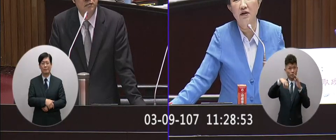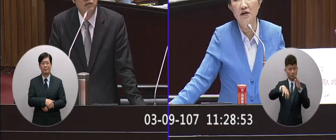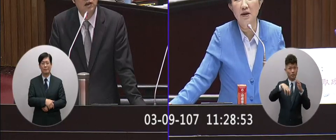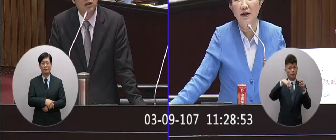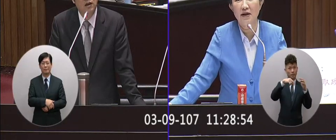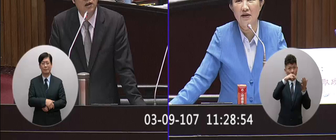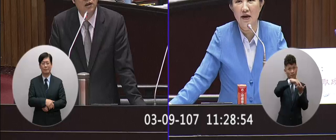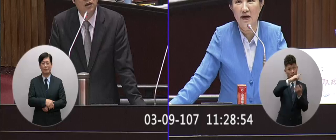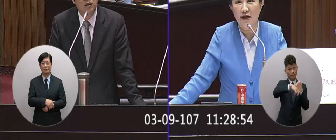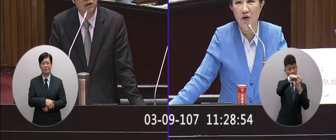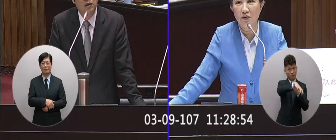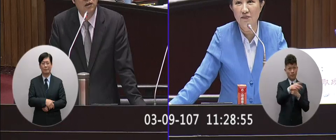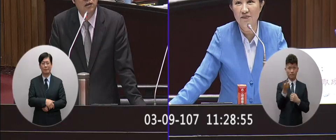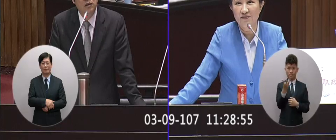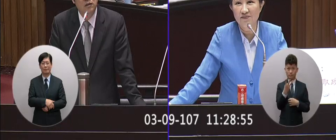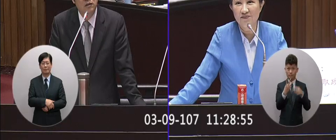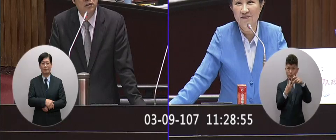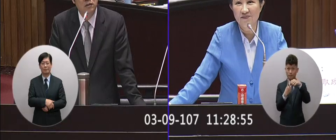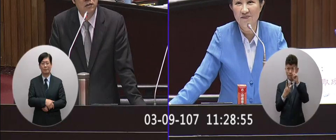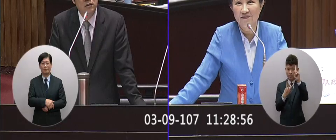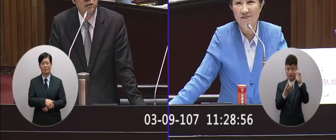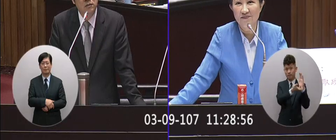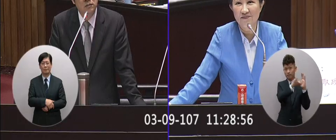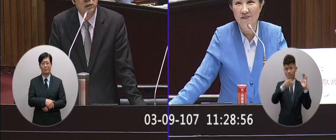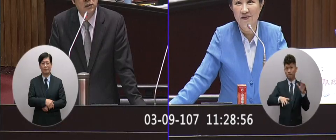三个给你建，你敢不敢带几个爱来台中？